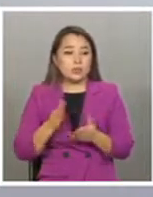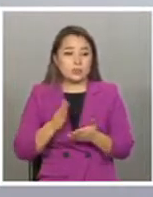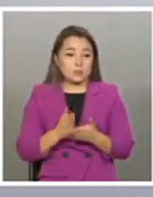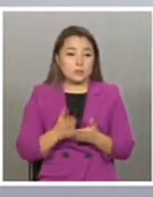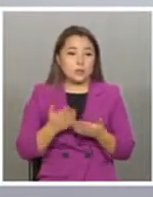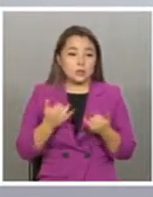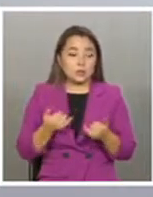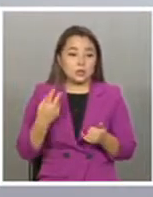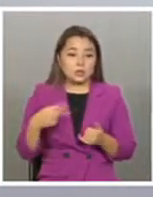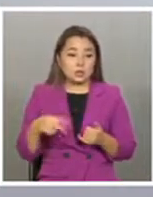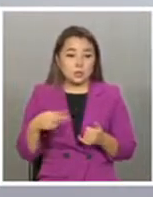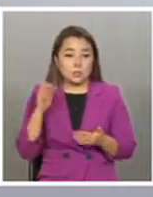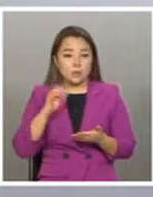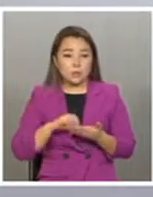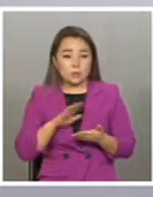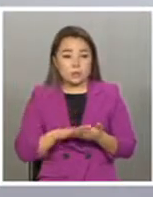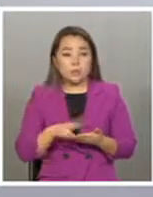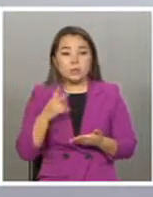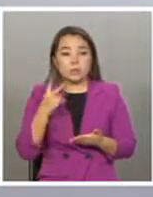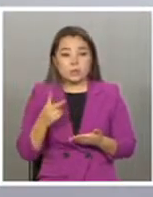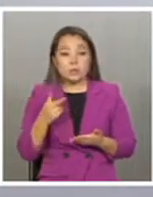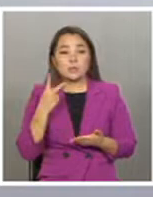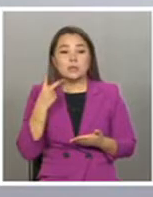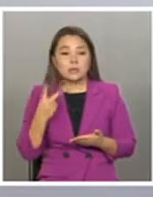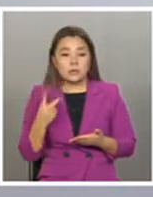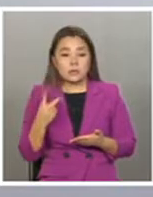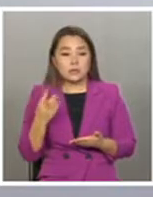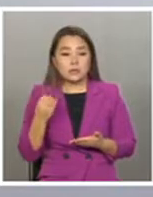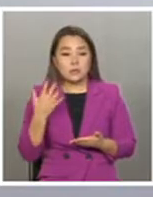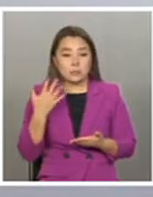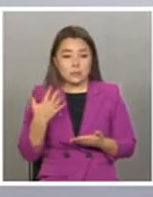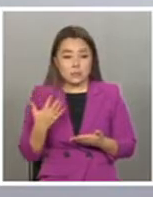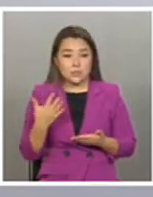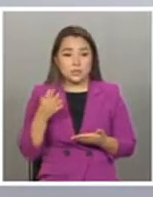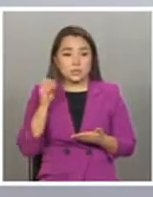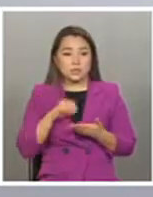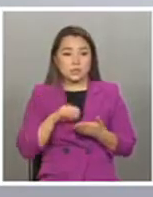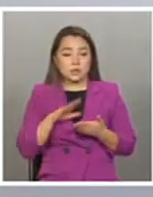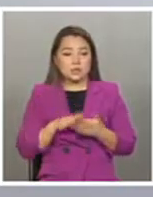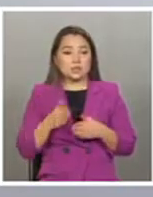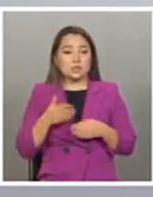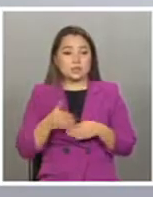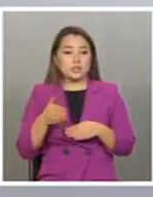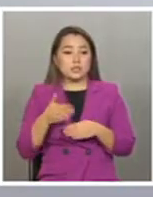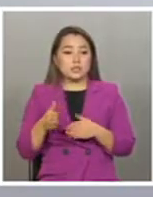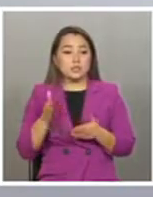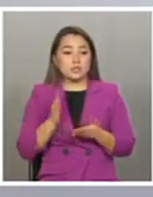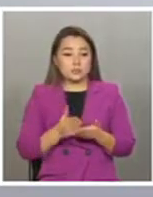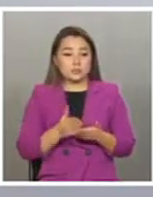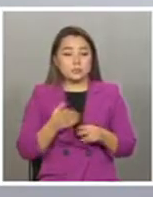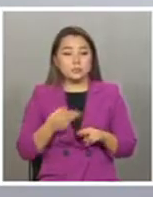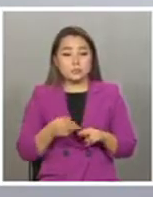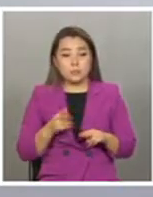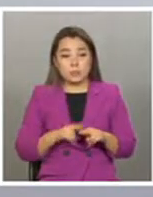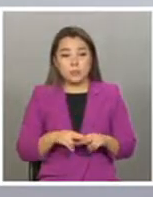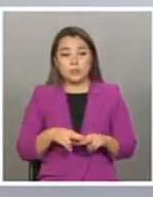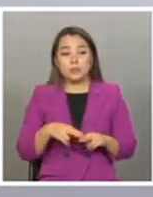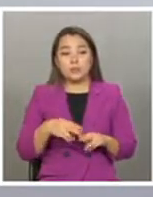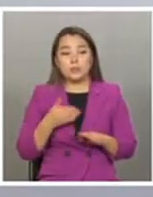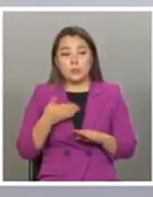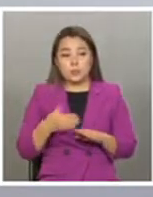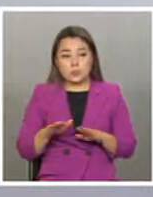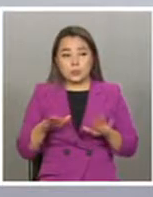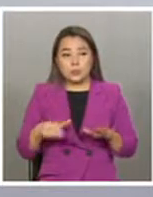20 саны 2, 2 және 5 сандарына жіктеледі екен. Енді біз осы бөлшекті,